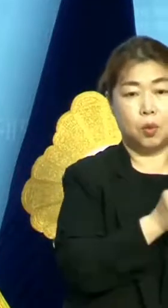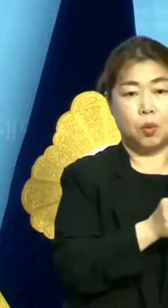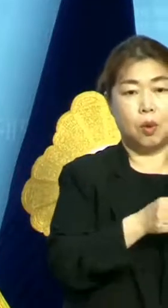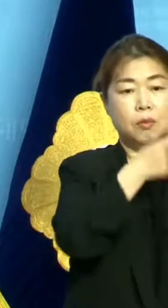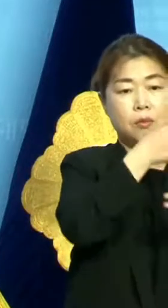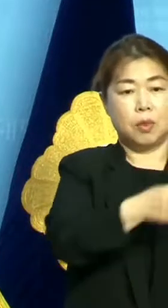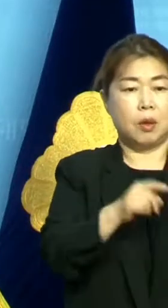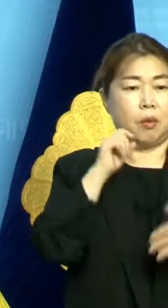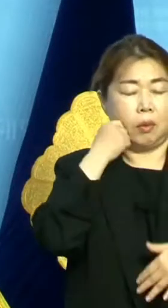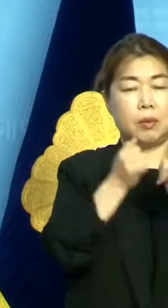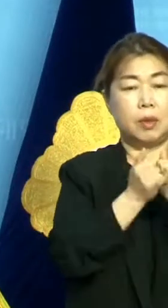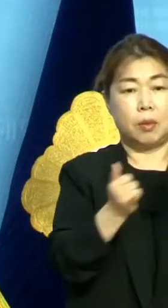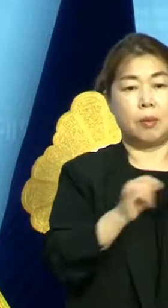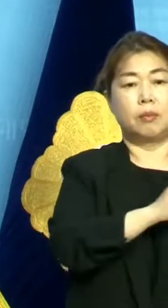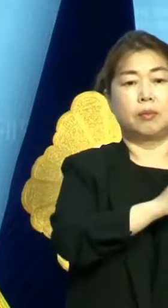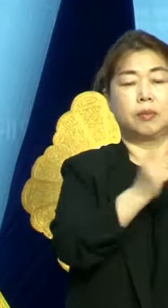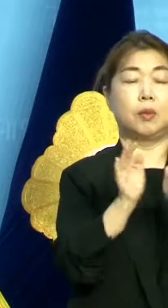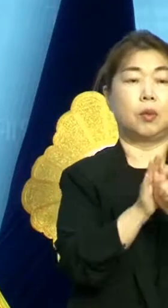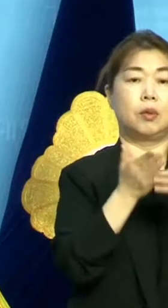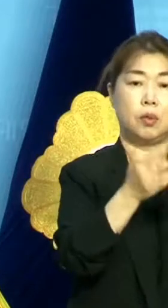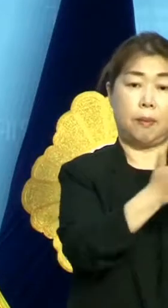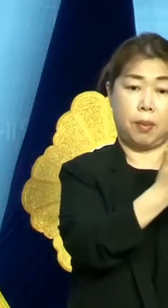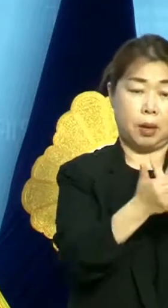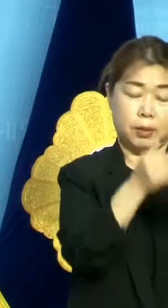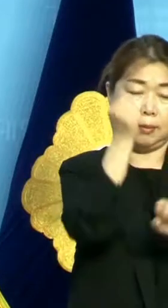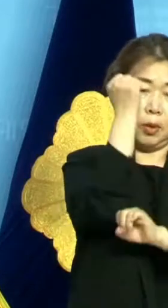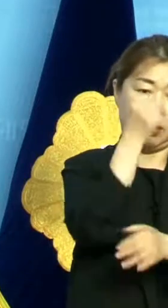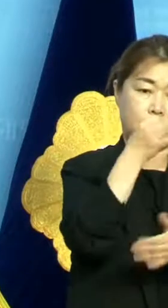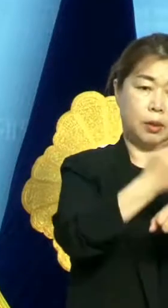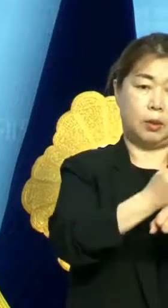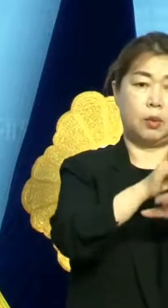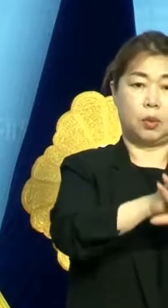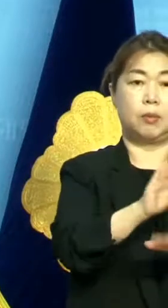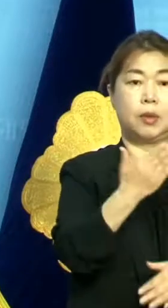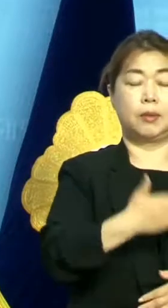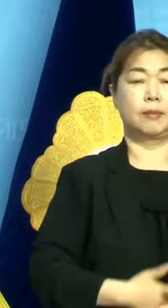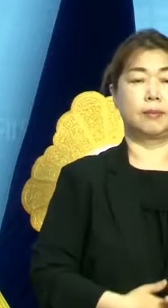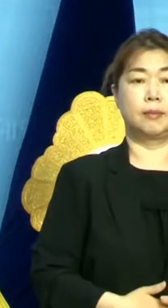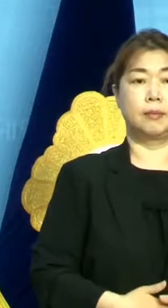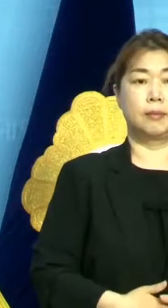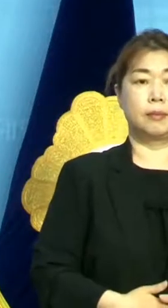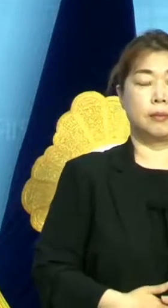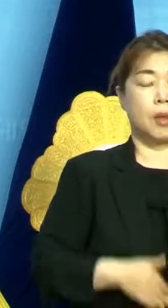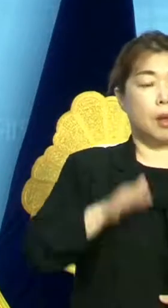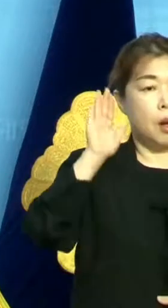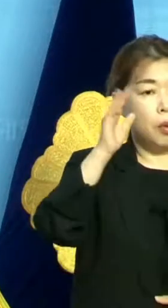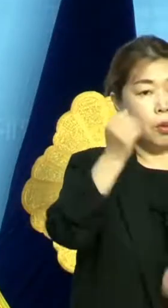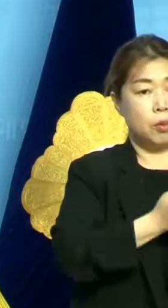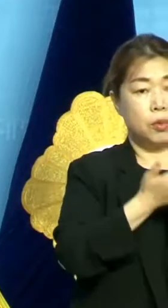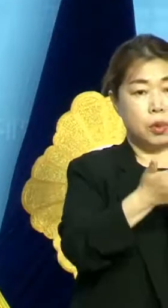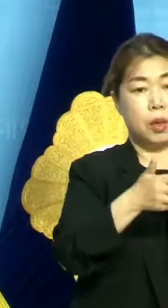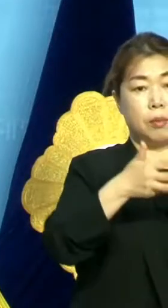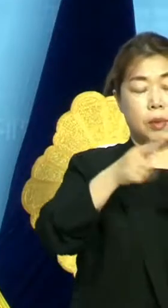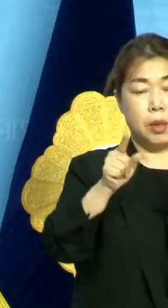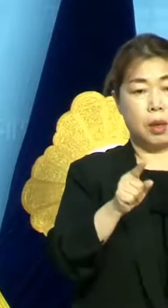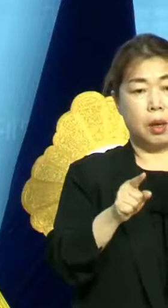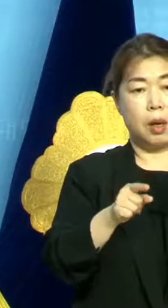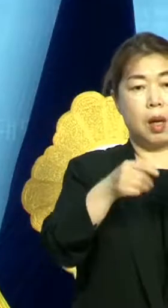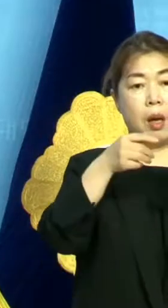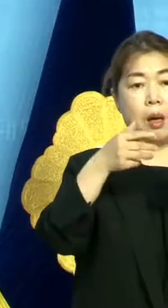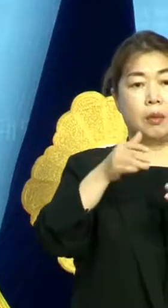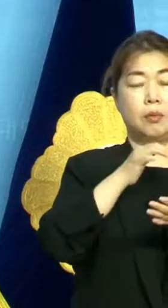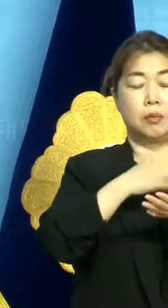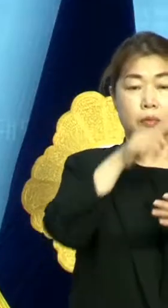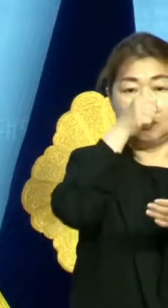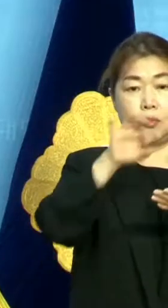들의 일상 회복을 돕고 방역 성공의 기초를 마련해야 합니다 앞선 황 사례에 추경 으로 인한